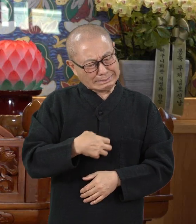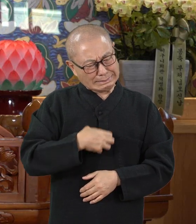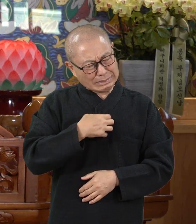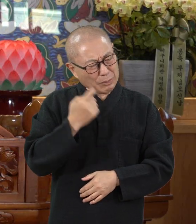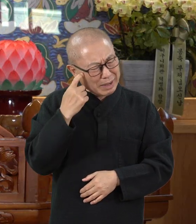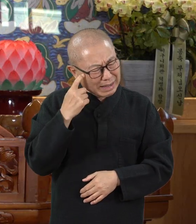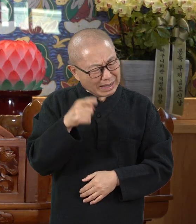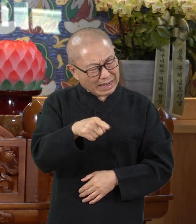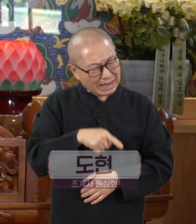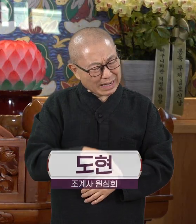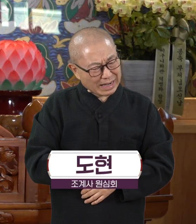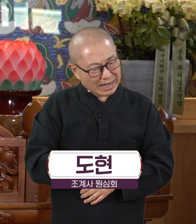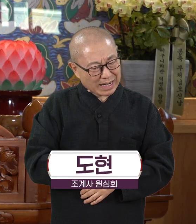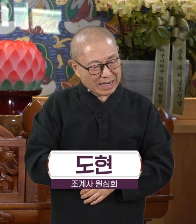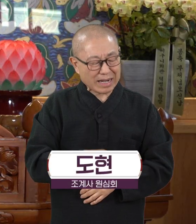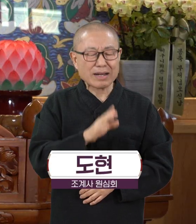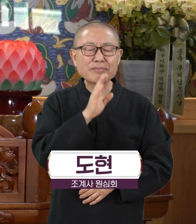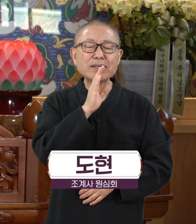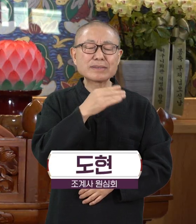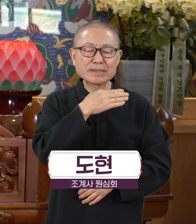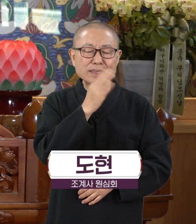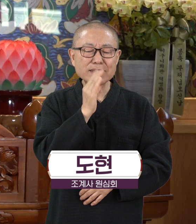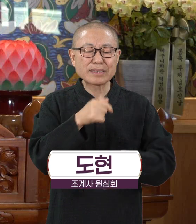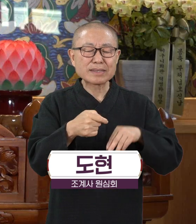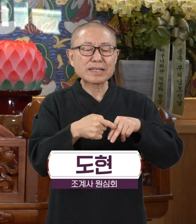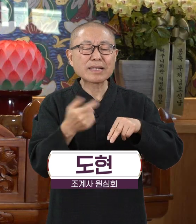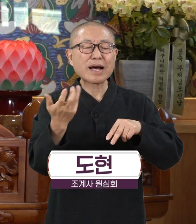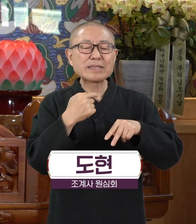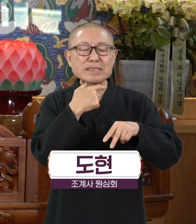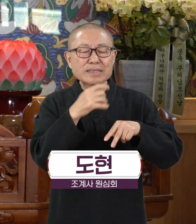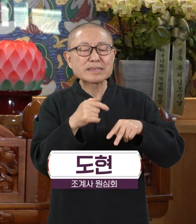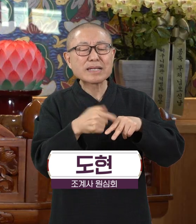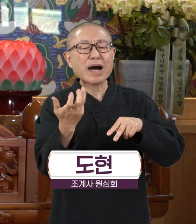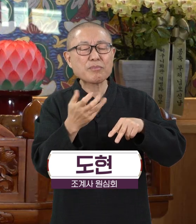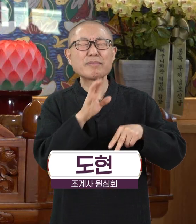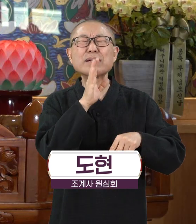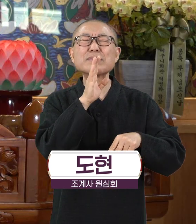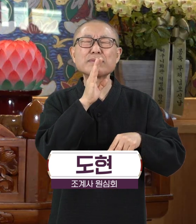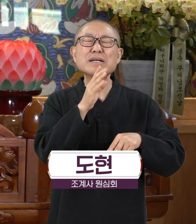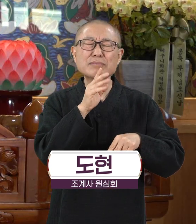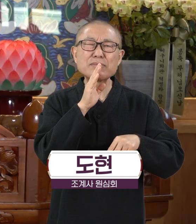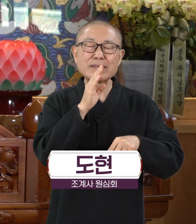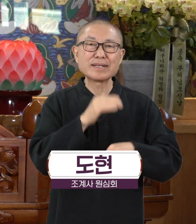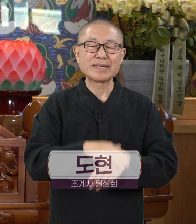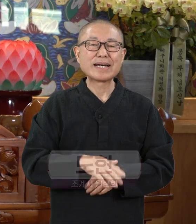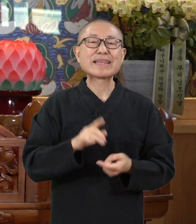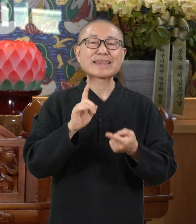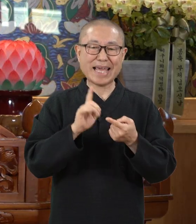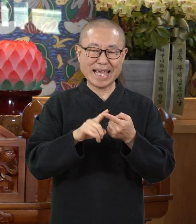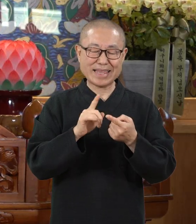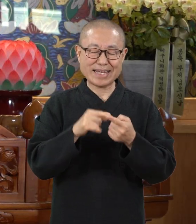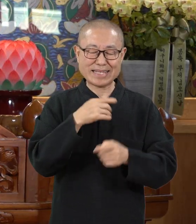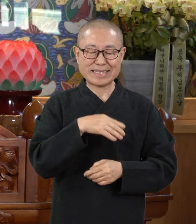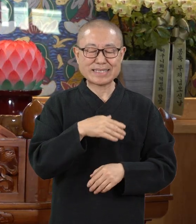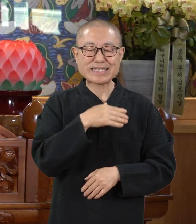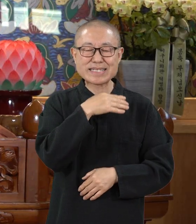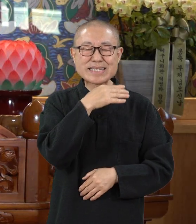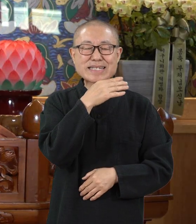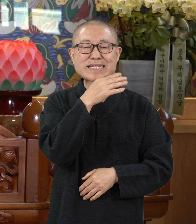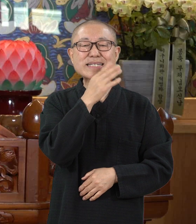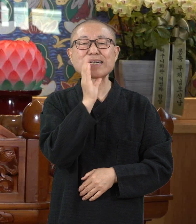못하나? 다리가 아픈 사람은 그렇게밖에 할 수 없다는 거. 이것을 나이가